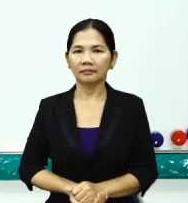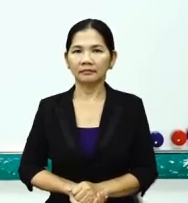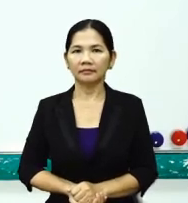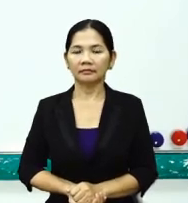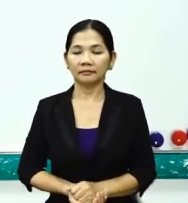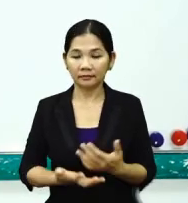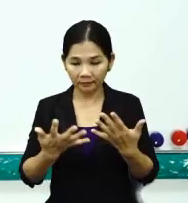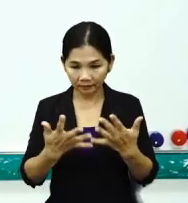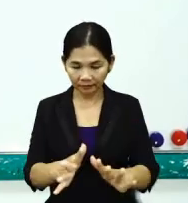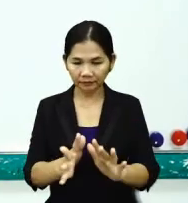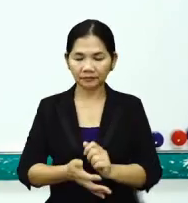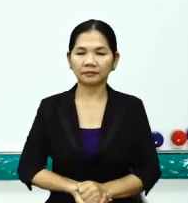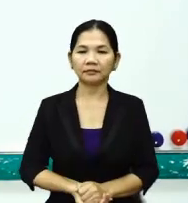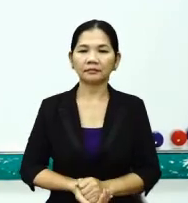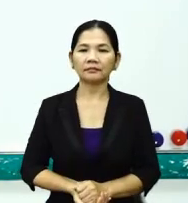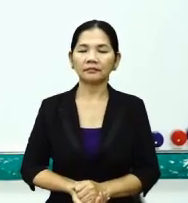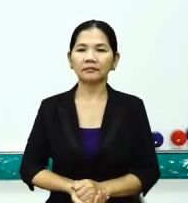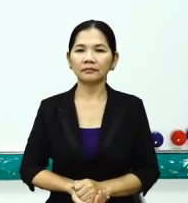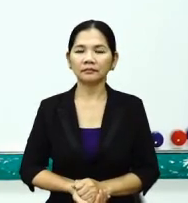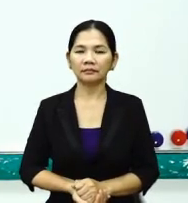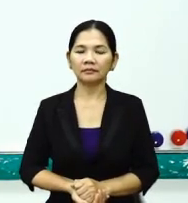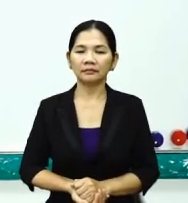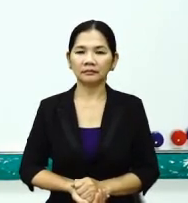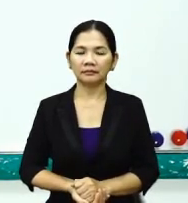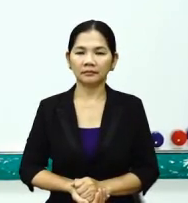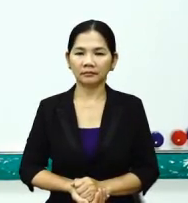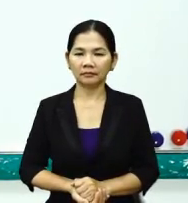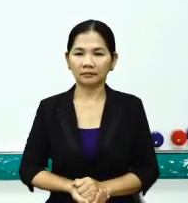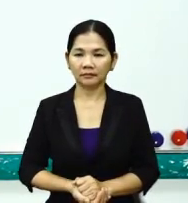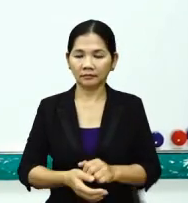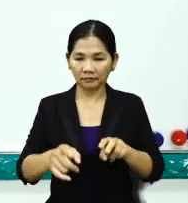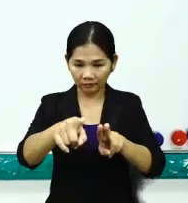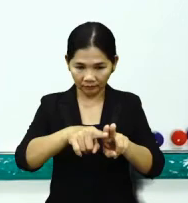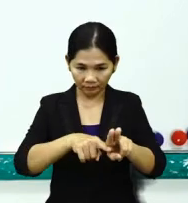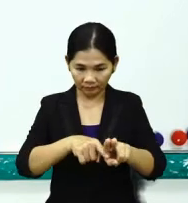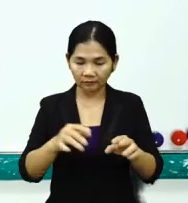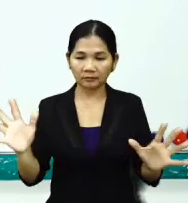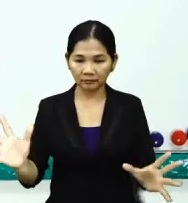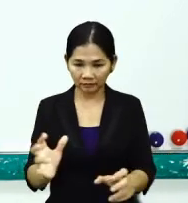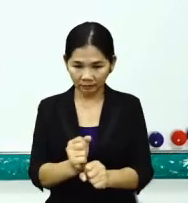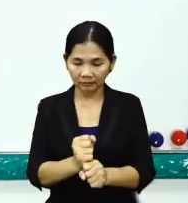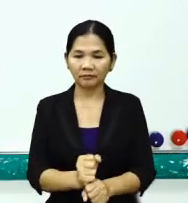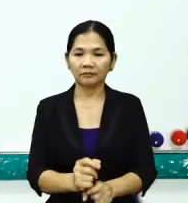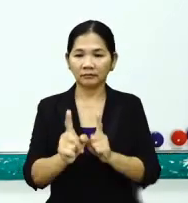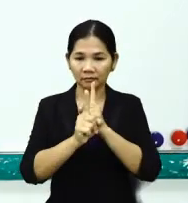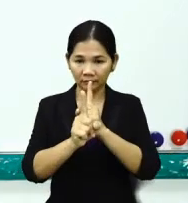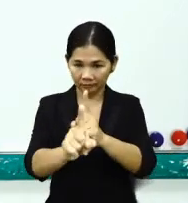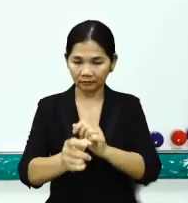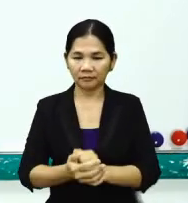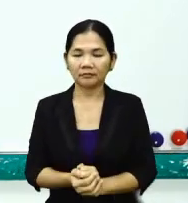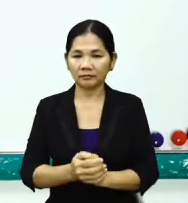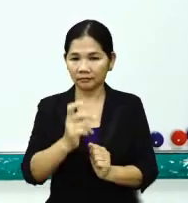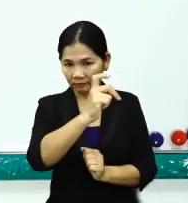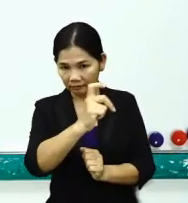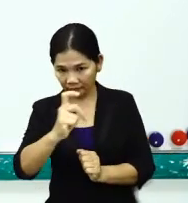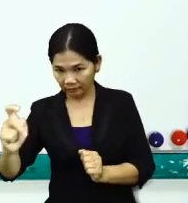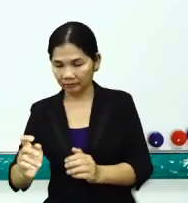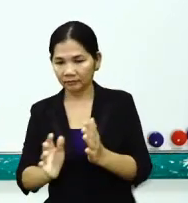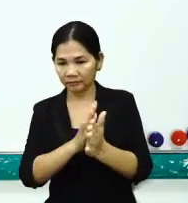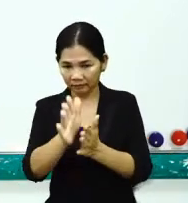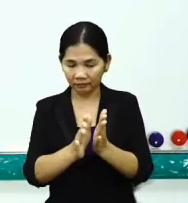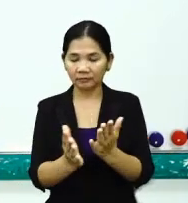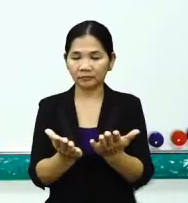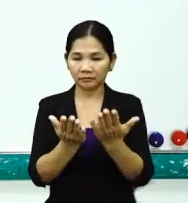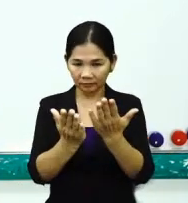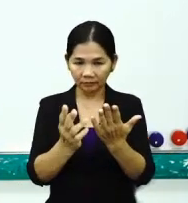chà rồi rồi này con chà bà rồi hai con dược bình tốt một cô bình chấp ca sạc xe tầm an là bỏ chương chà cô xin tất chăm là cô an là con tiền